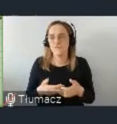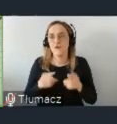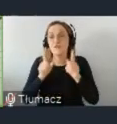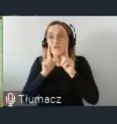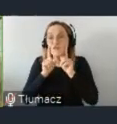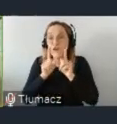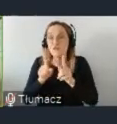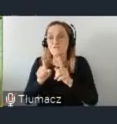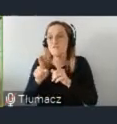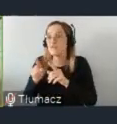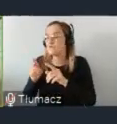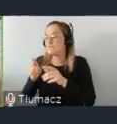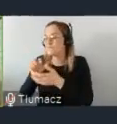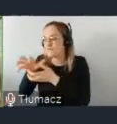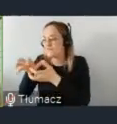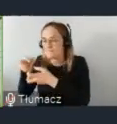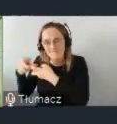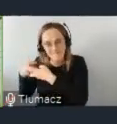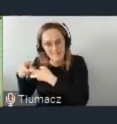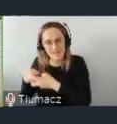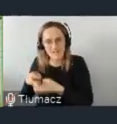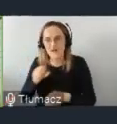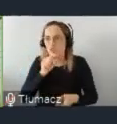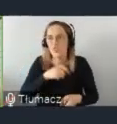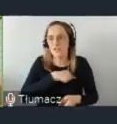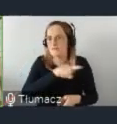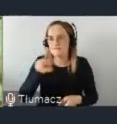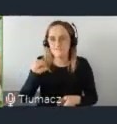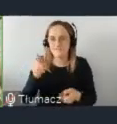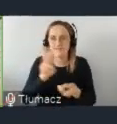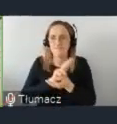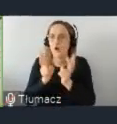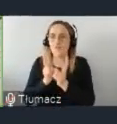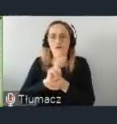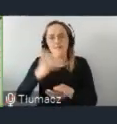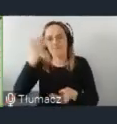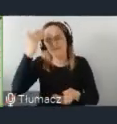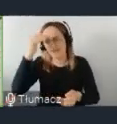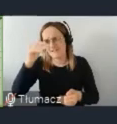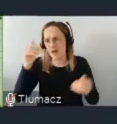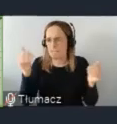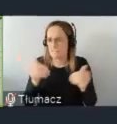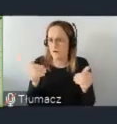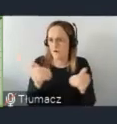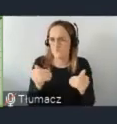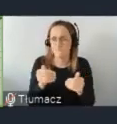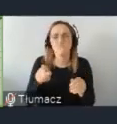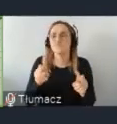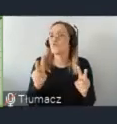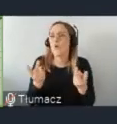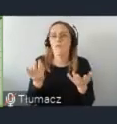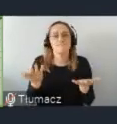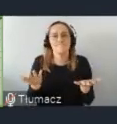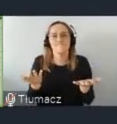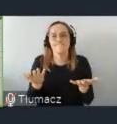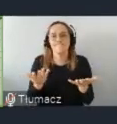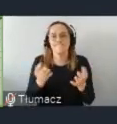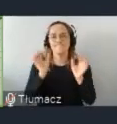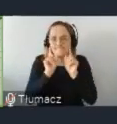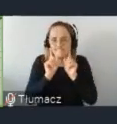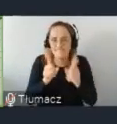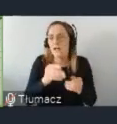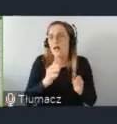rzeczywistości wirtualnej. Prawie nikt na spotkaniach nie zna tych możliwości. One wynikają z tego, że sprzęt jeszcze jest